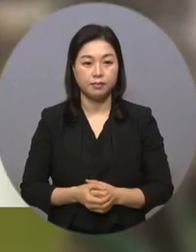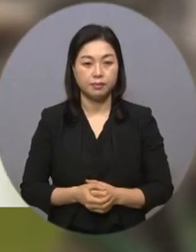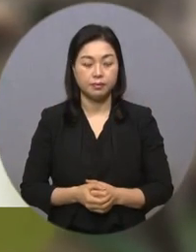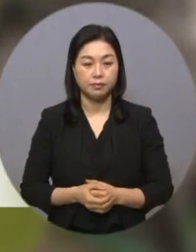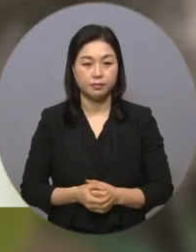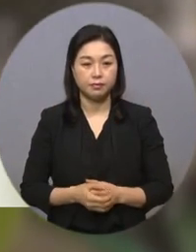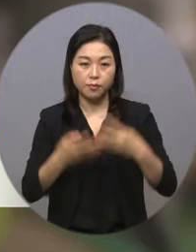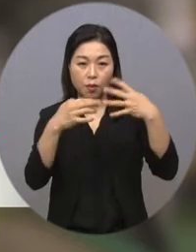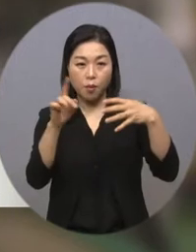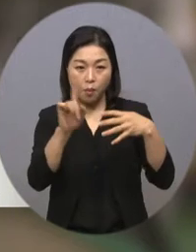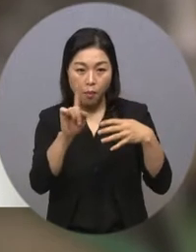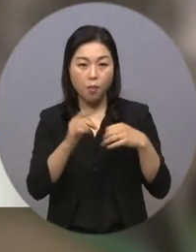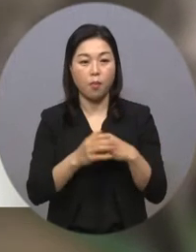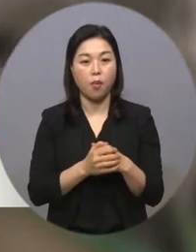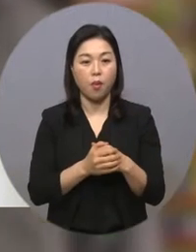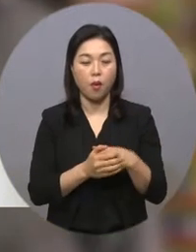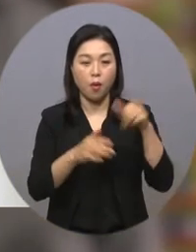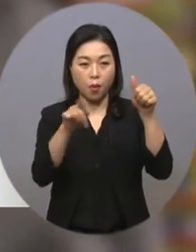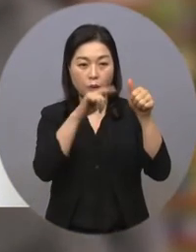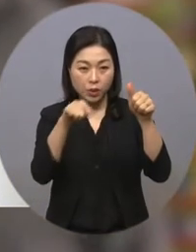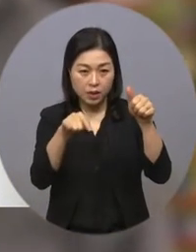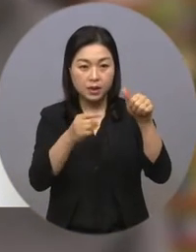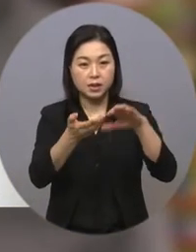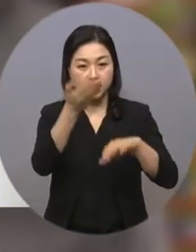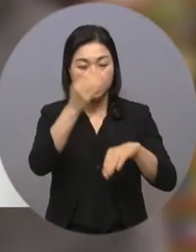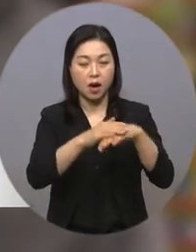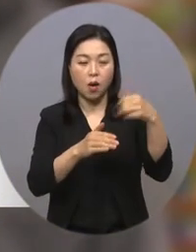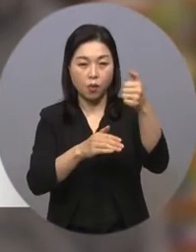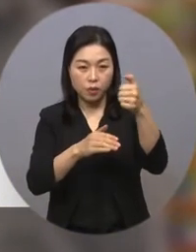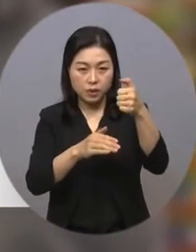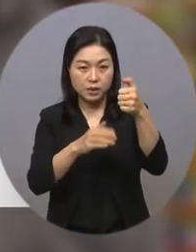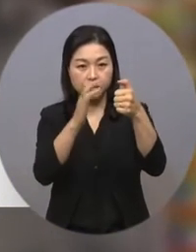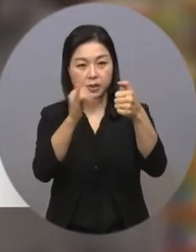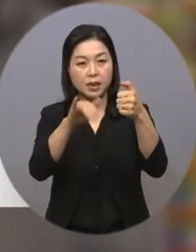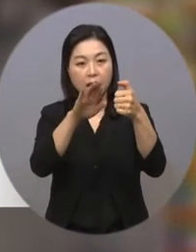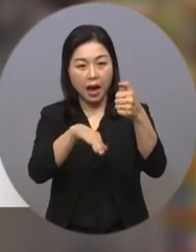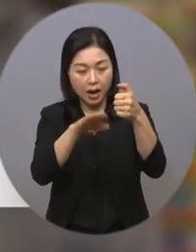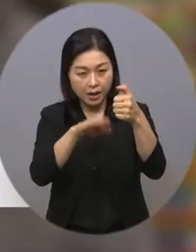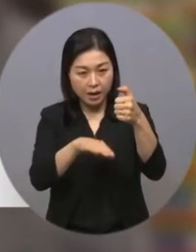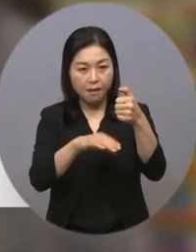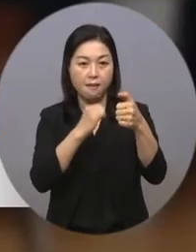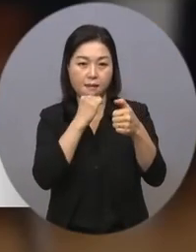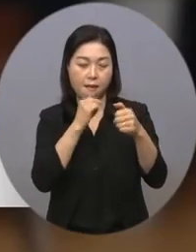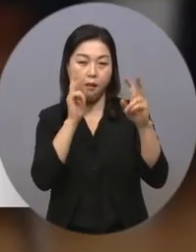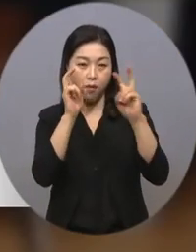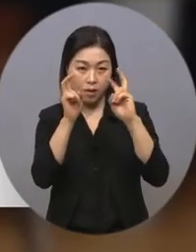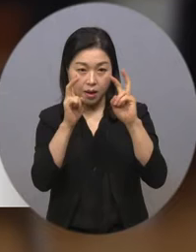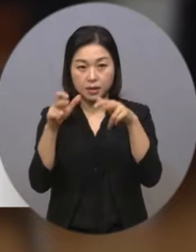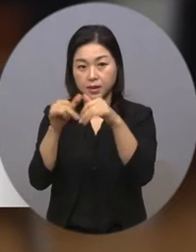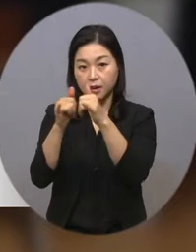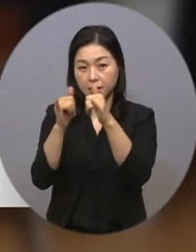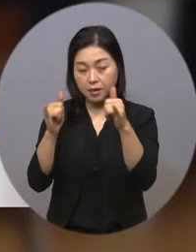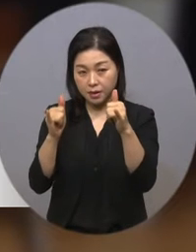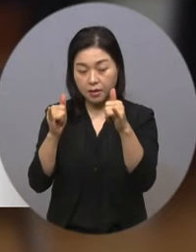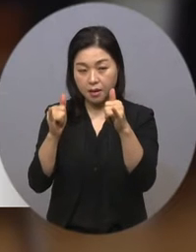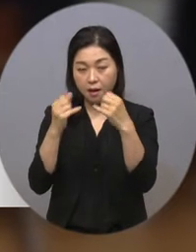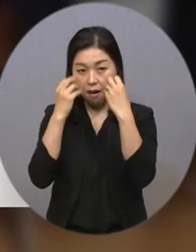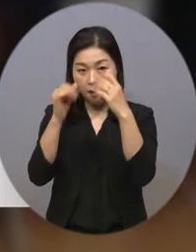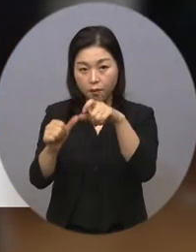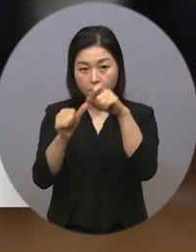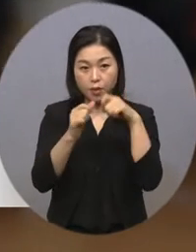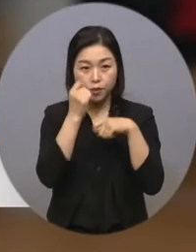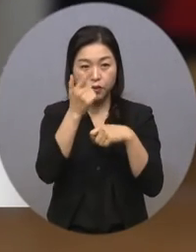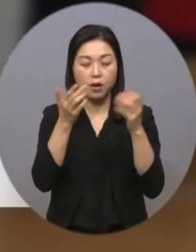6권은 상시근로자 5인 이상 50인 미만 소규모 기업 으로 장애인 근로자 를 싱글 고용의 6개월 이상 고용하는 경우